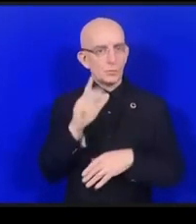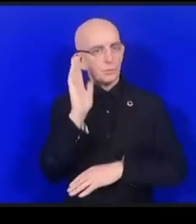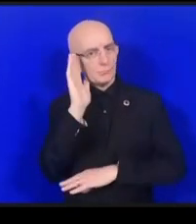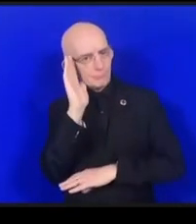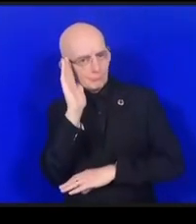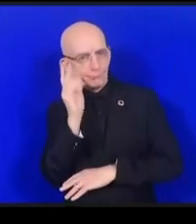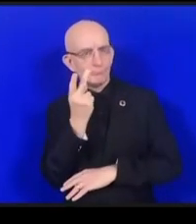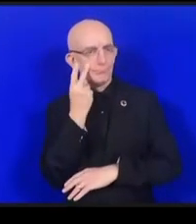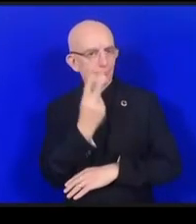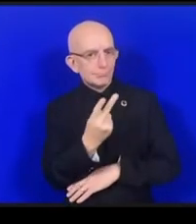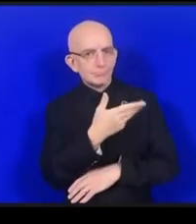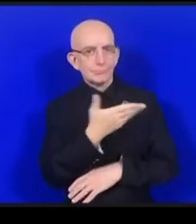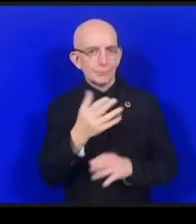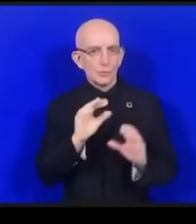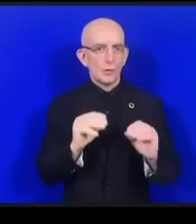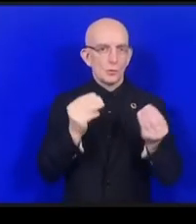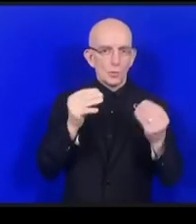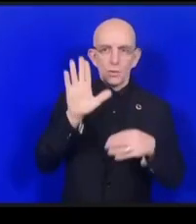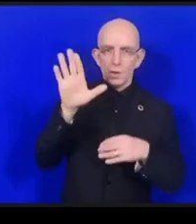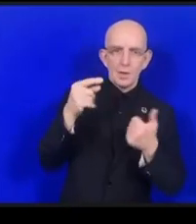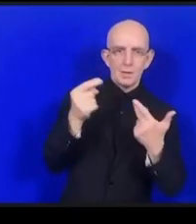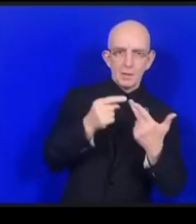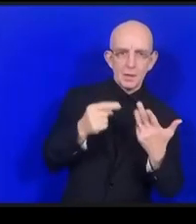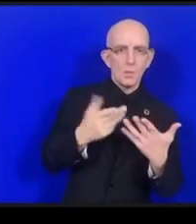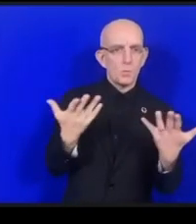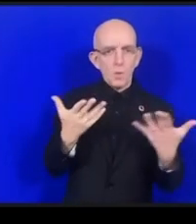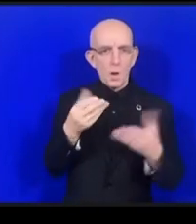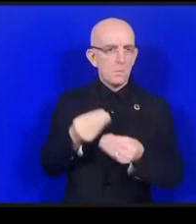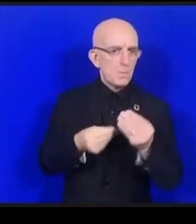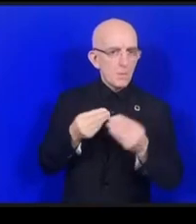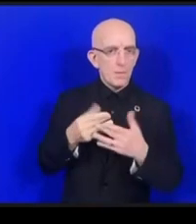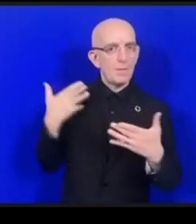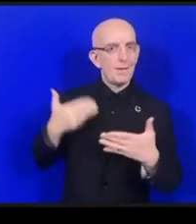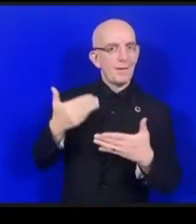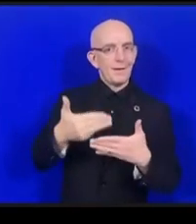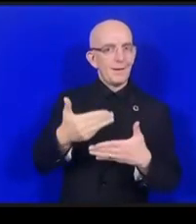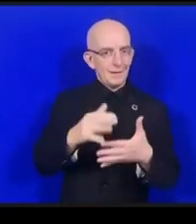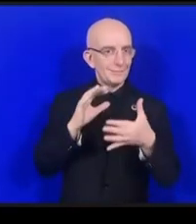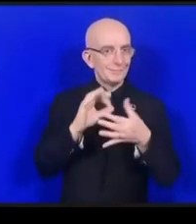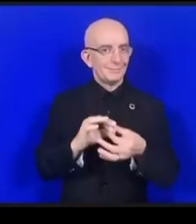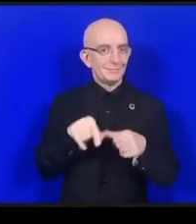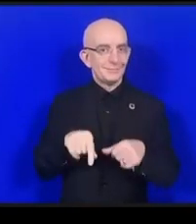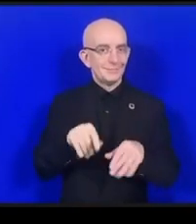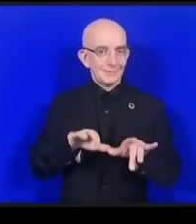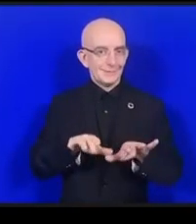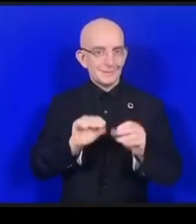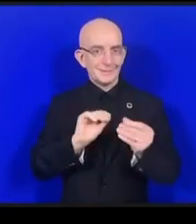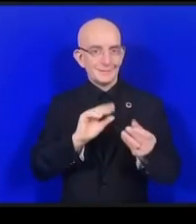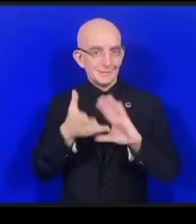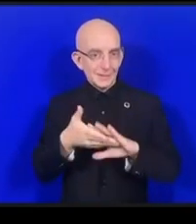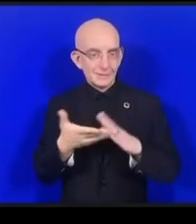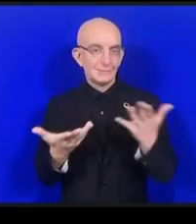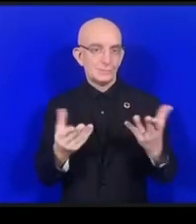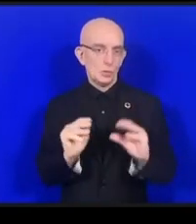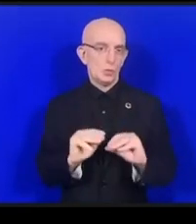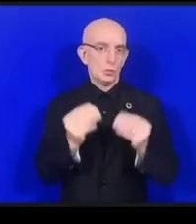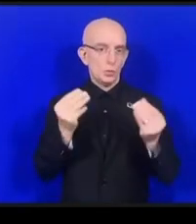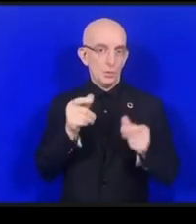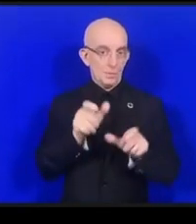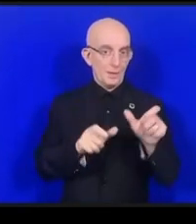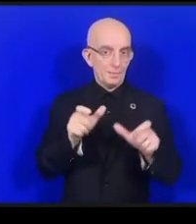мы можем поделиться с вами своими взглядами на вызовы которые стоят перед нами в том что касается интернета и как